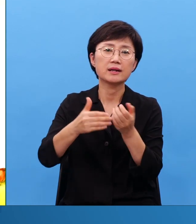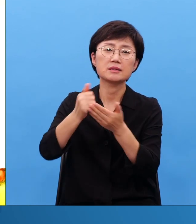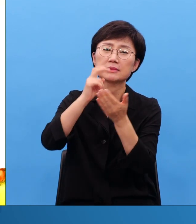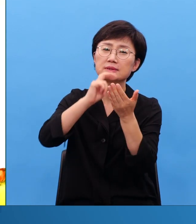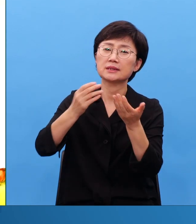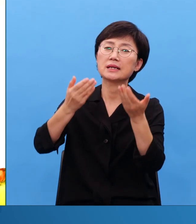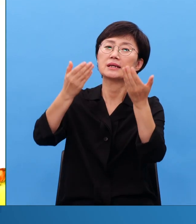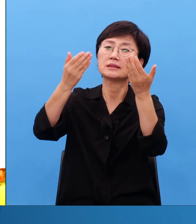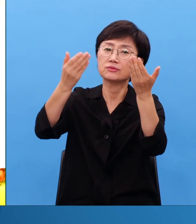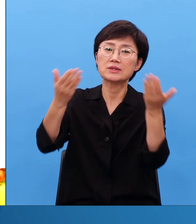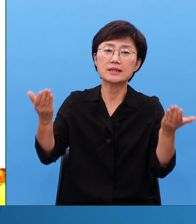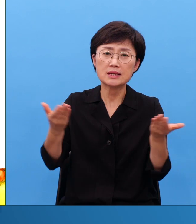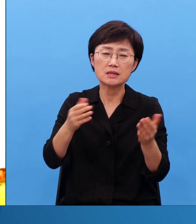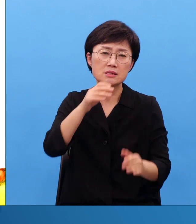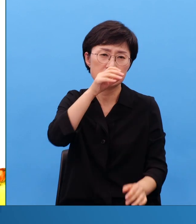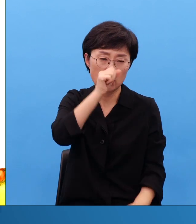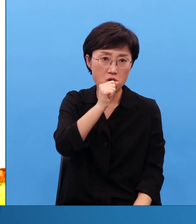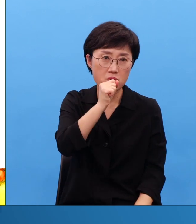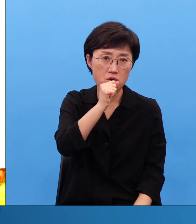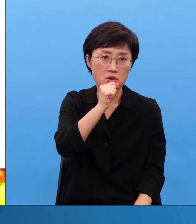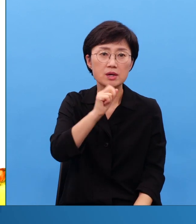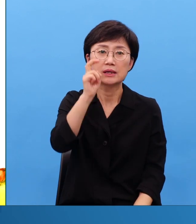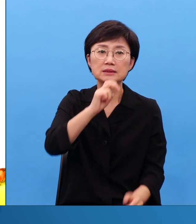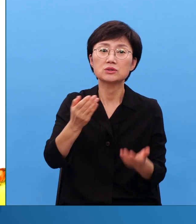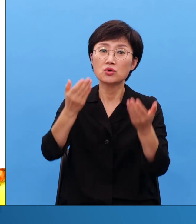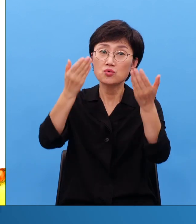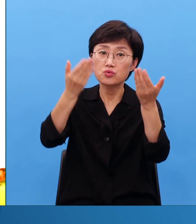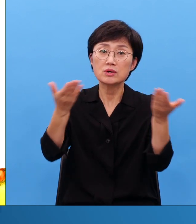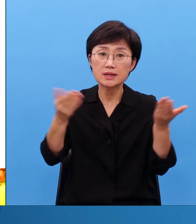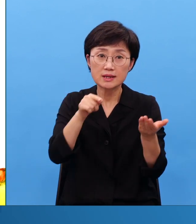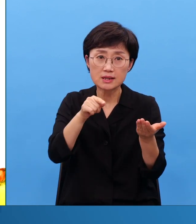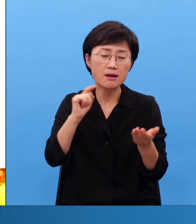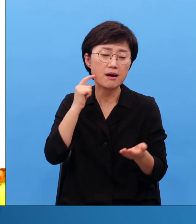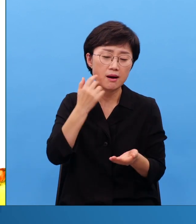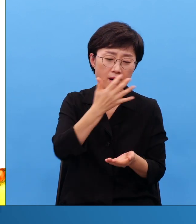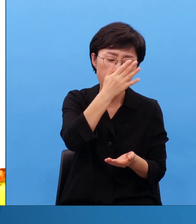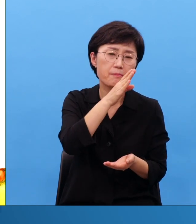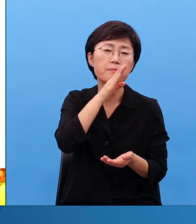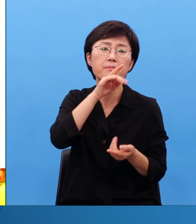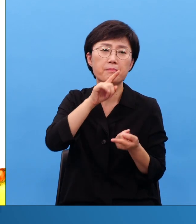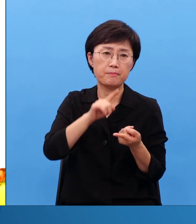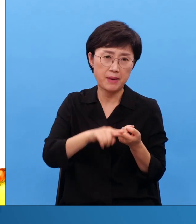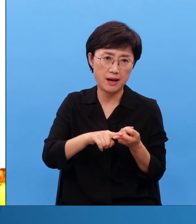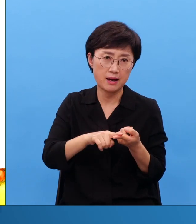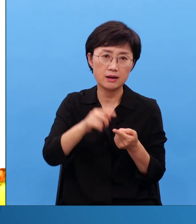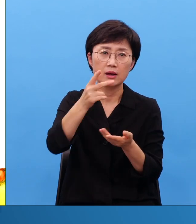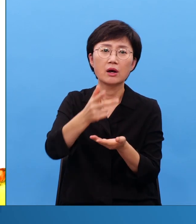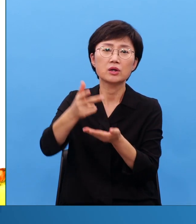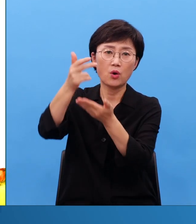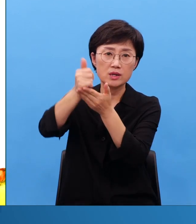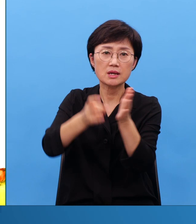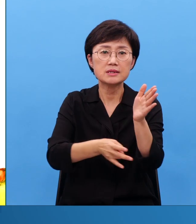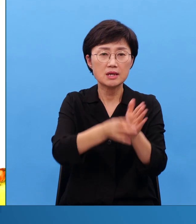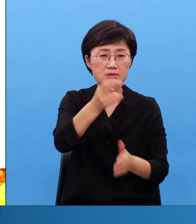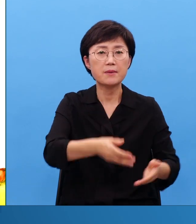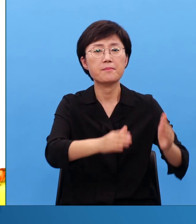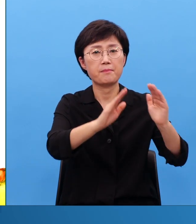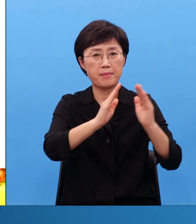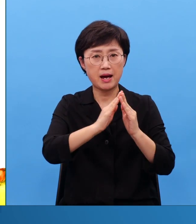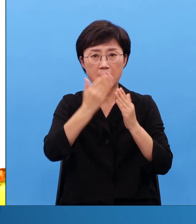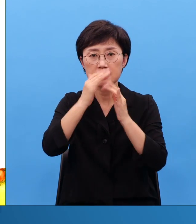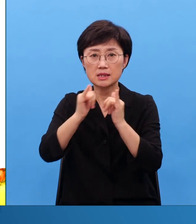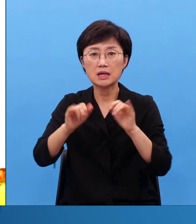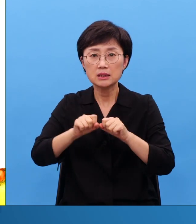우리 하나님을 찬양하는 일이 선함이요 찬송하는 일이 아름답고 마땅하도다. 여호와께서